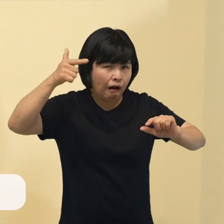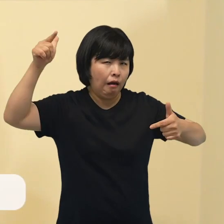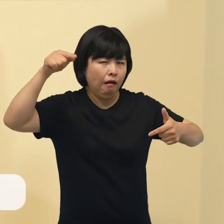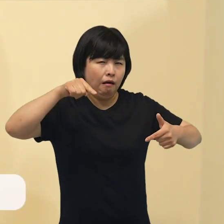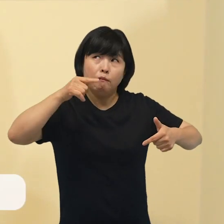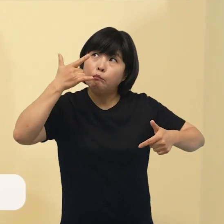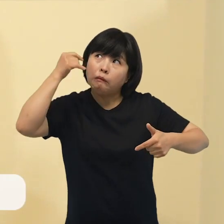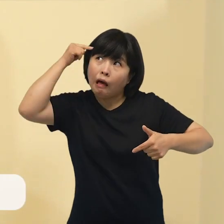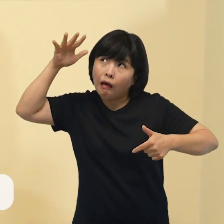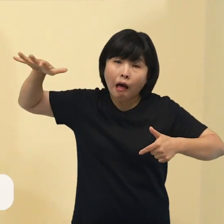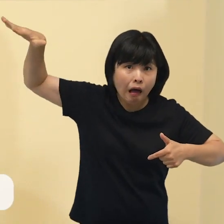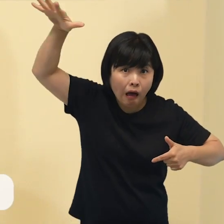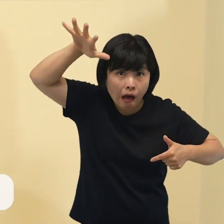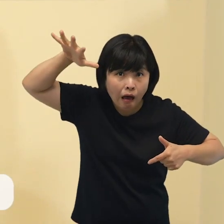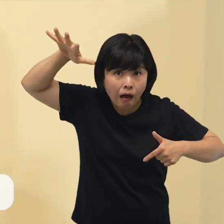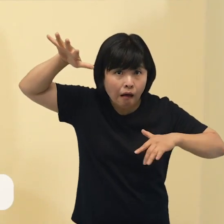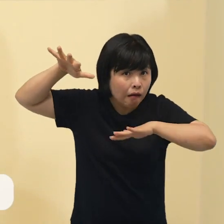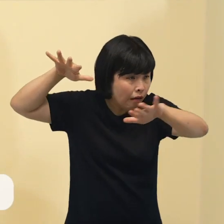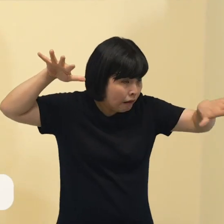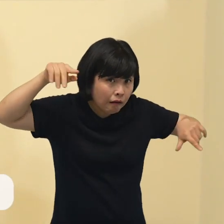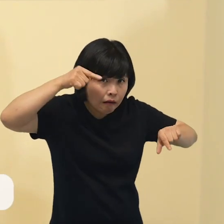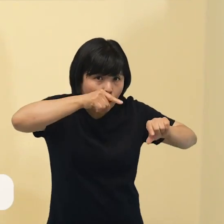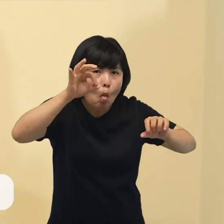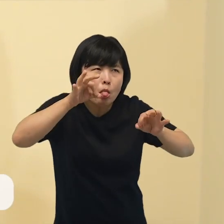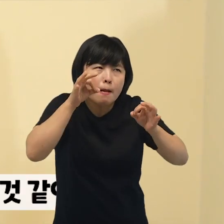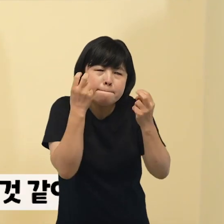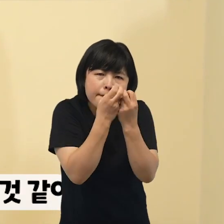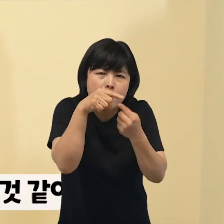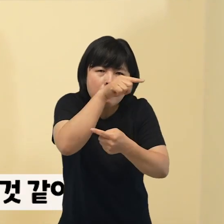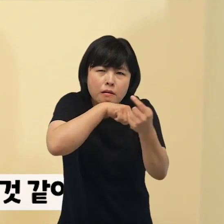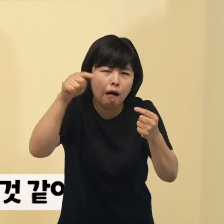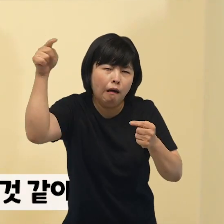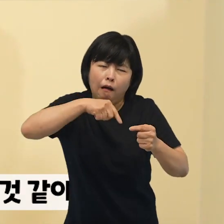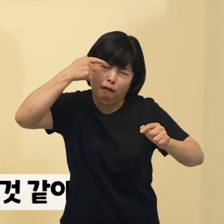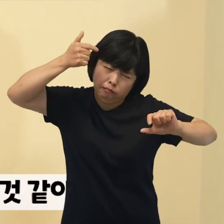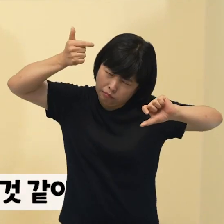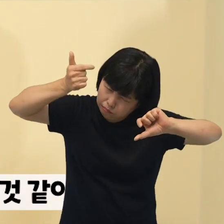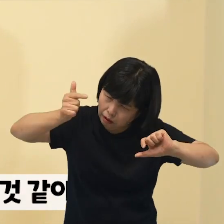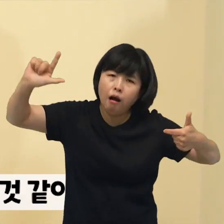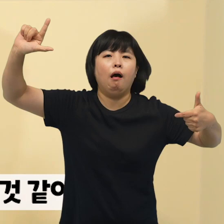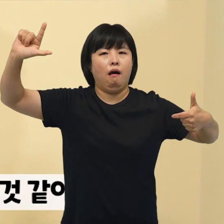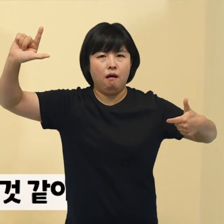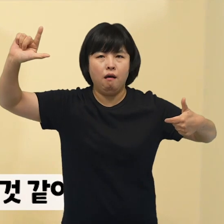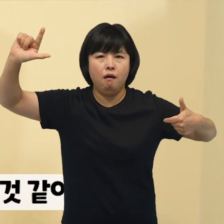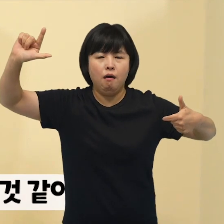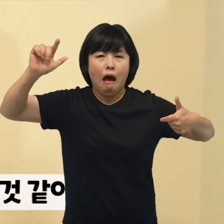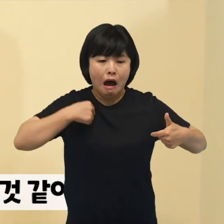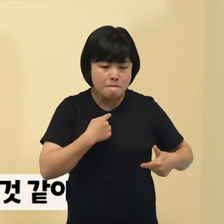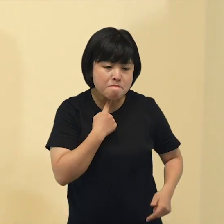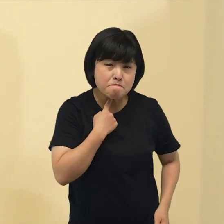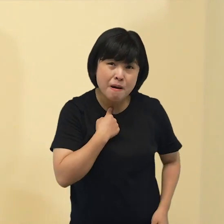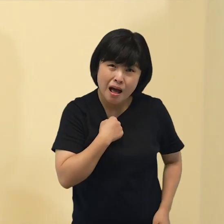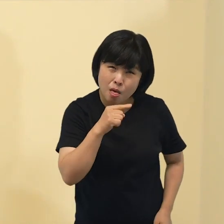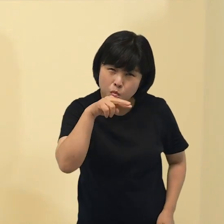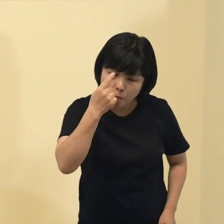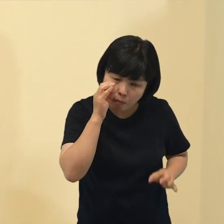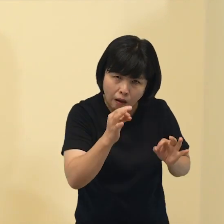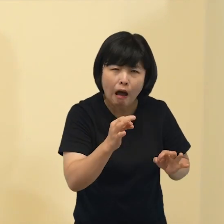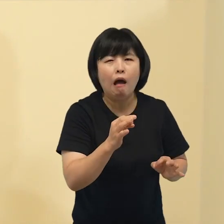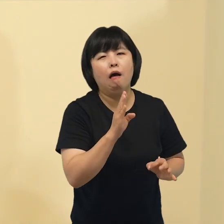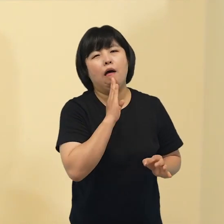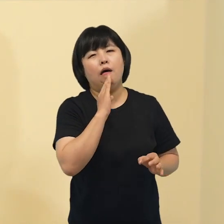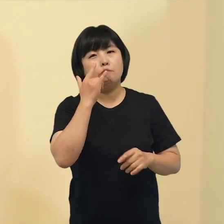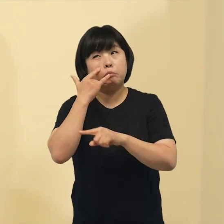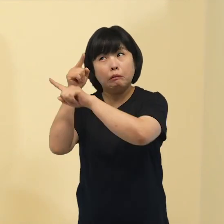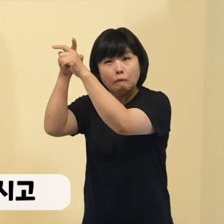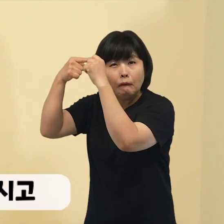저희 MZ세대랑 또 저희 부모님 세대랑도 이런 재테크에 관한 생각 차이도 굉장히 많이 나는 것 같아요. 당장 제